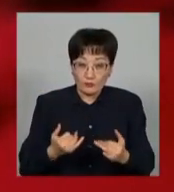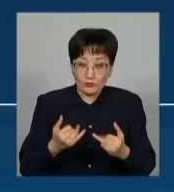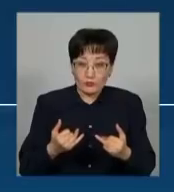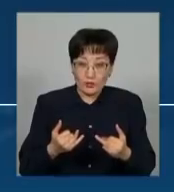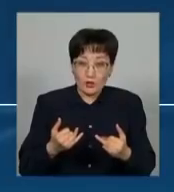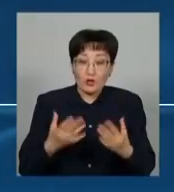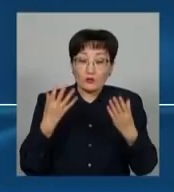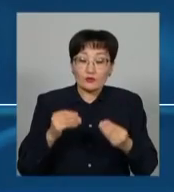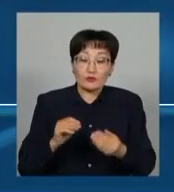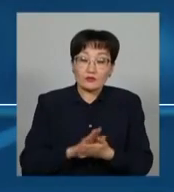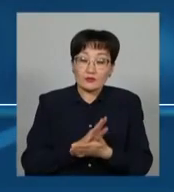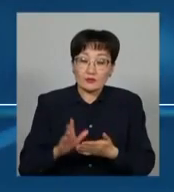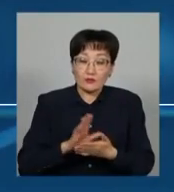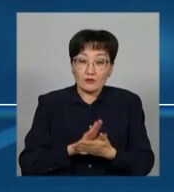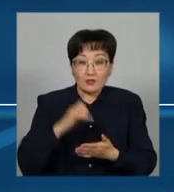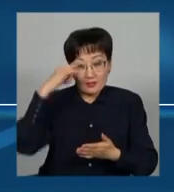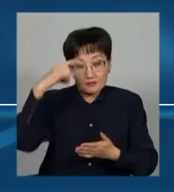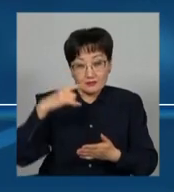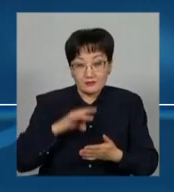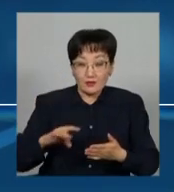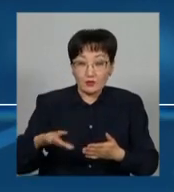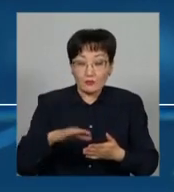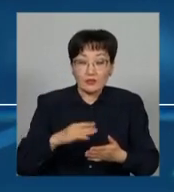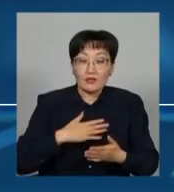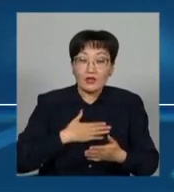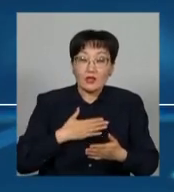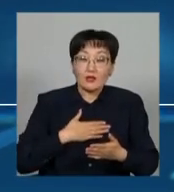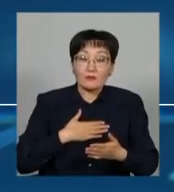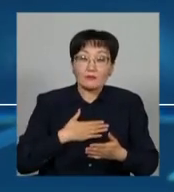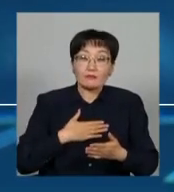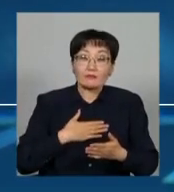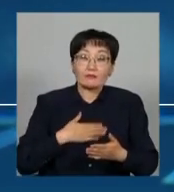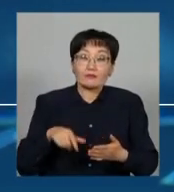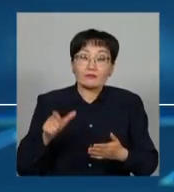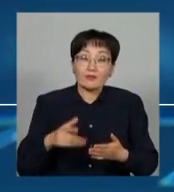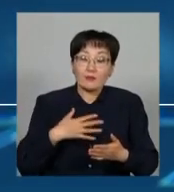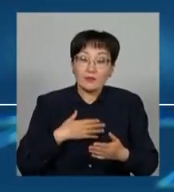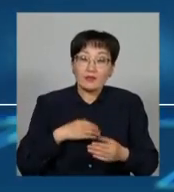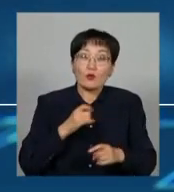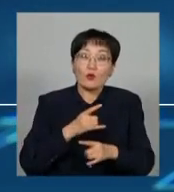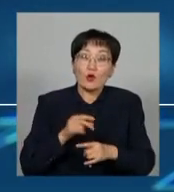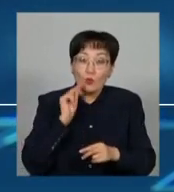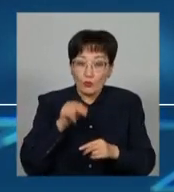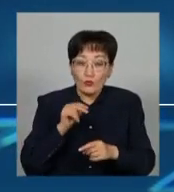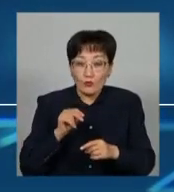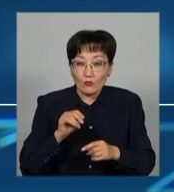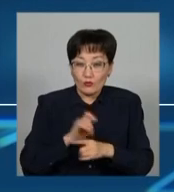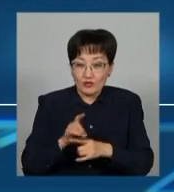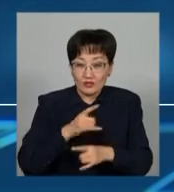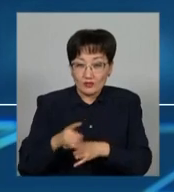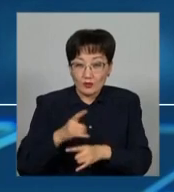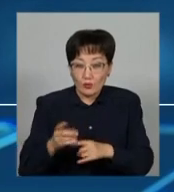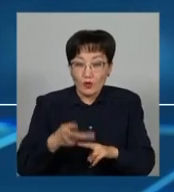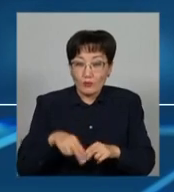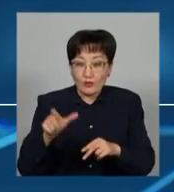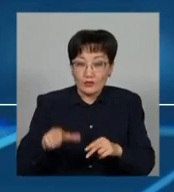болуда. Қазақстан Республикасының азаматы ретінде менің ар ұжданыма нұсқан келтіріп, абыройымды төккен үшін мен келешекте осы